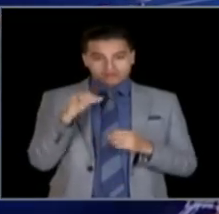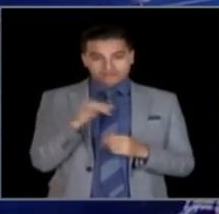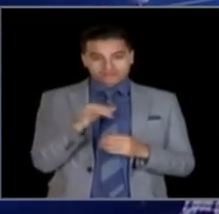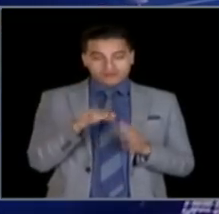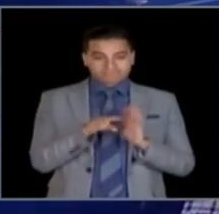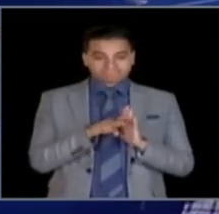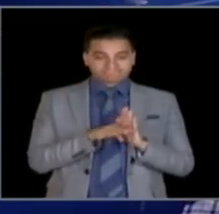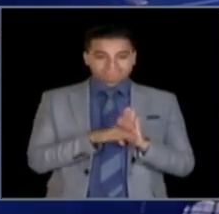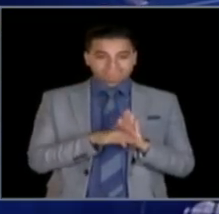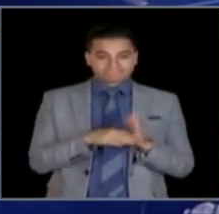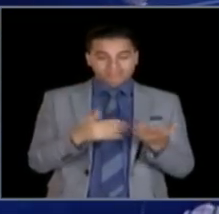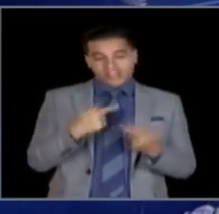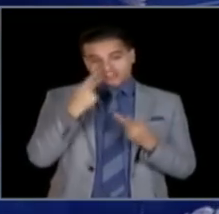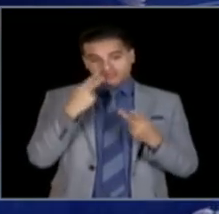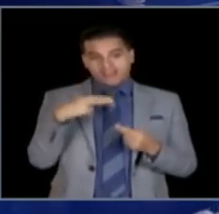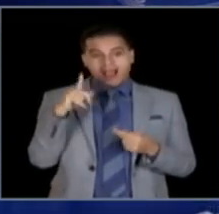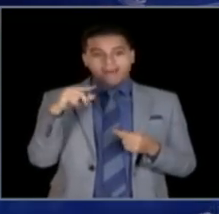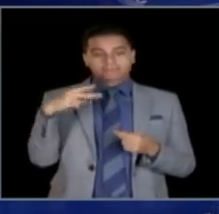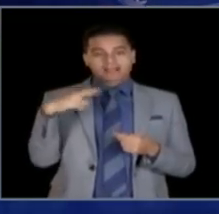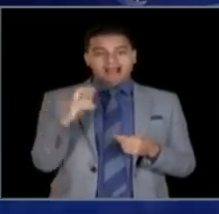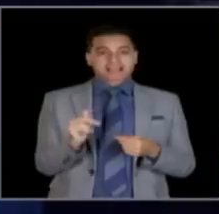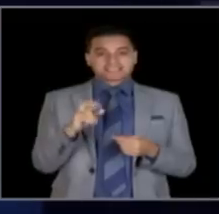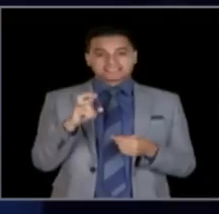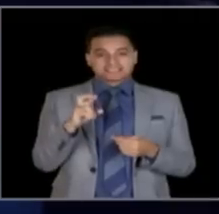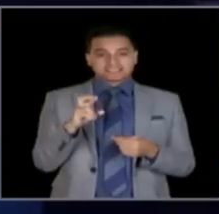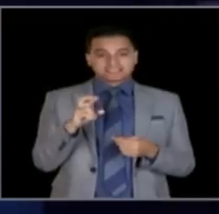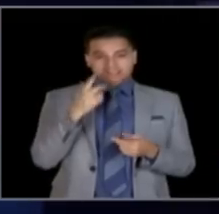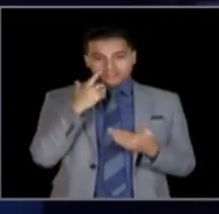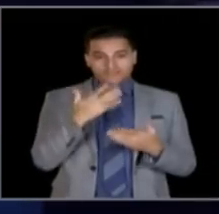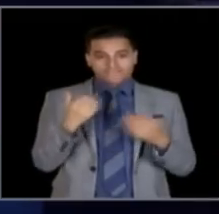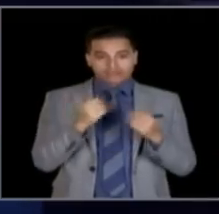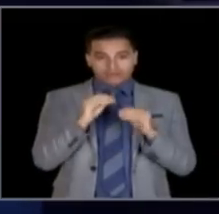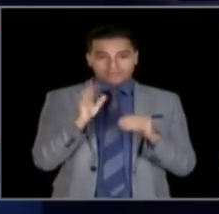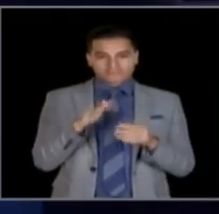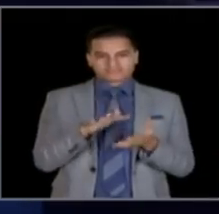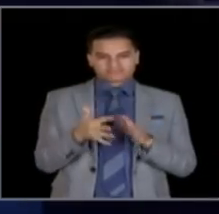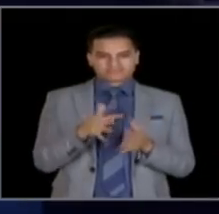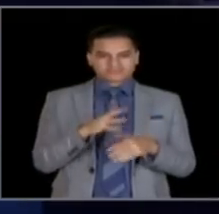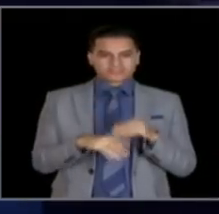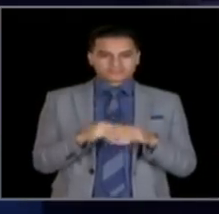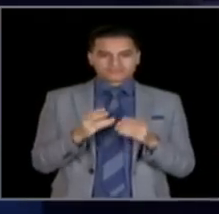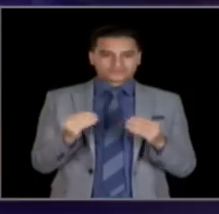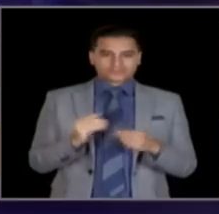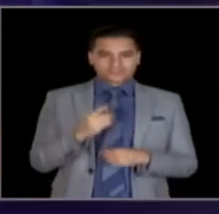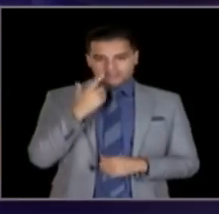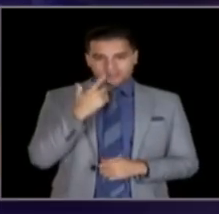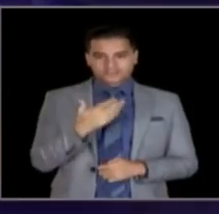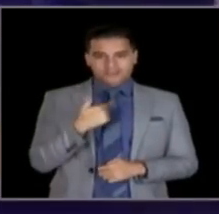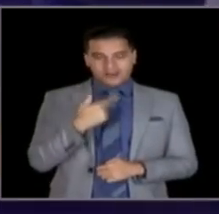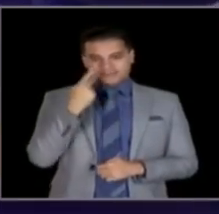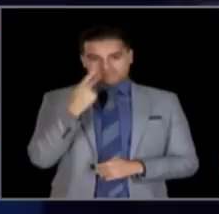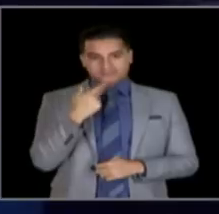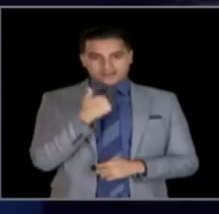كده هنشوف عبد العزيز هيعمل ايه. عبد العزيز، في حد دربك؟ يعني مش قوي، بس انا متابع